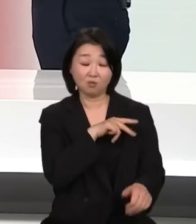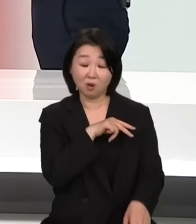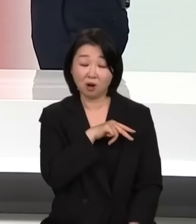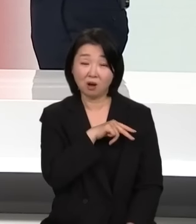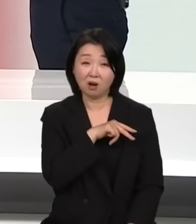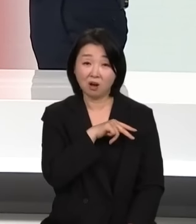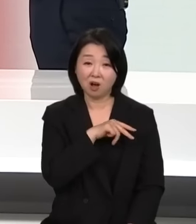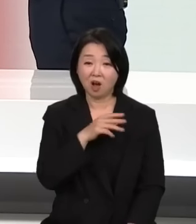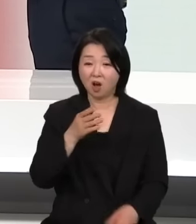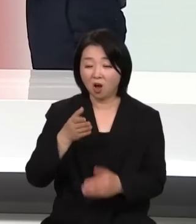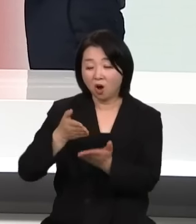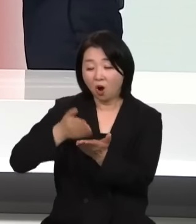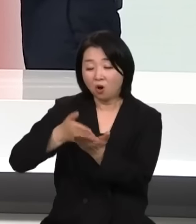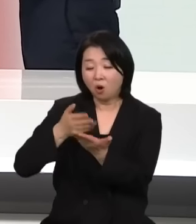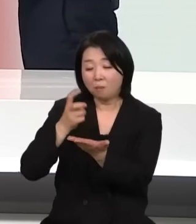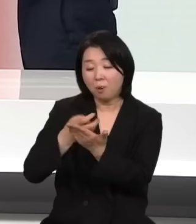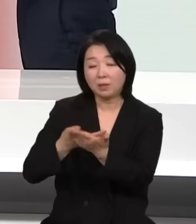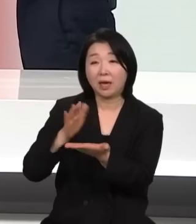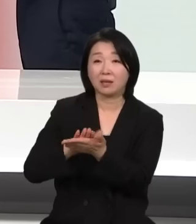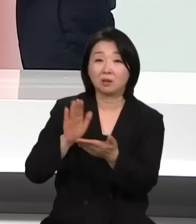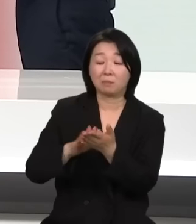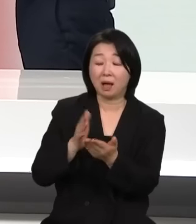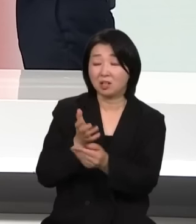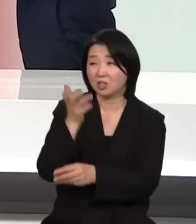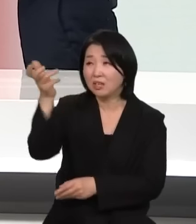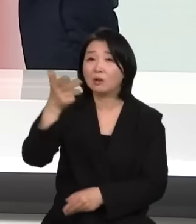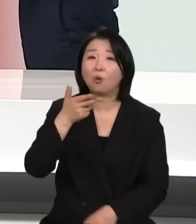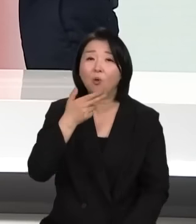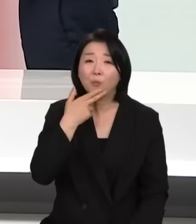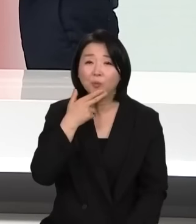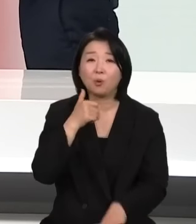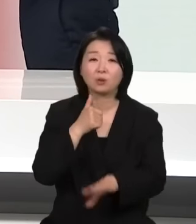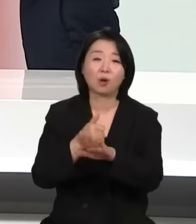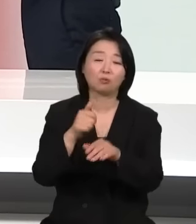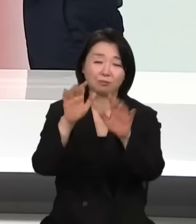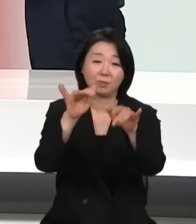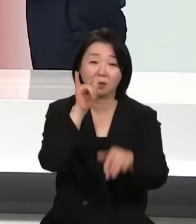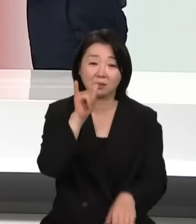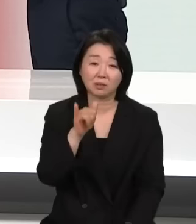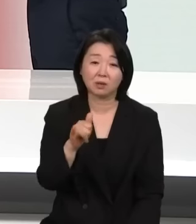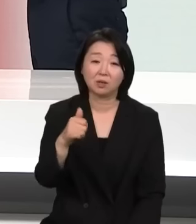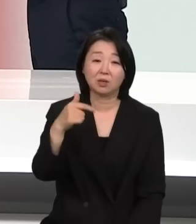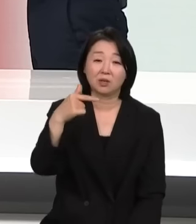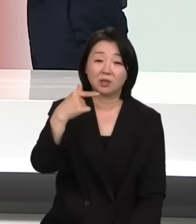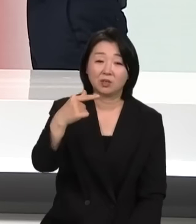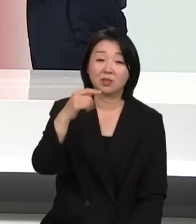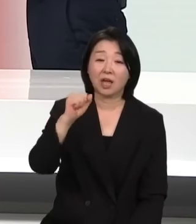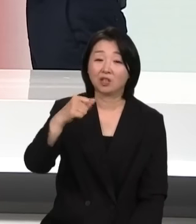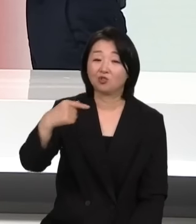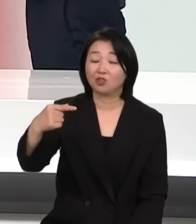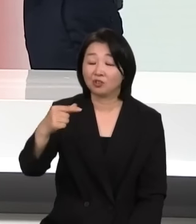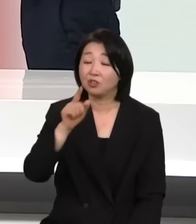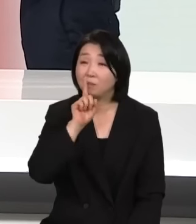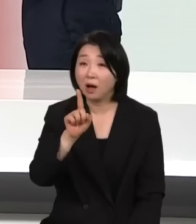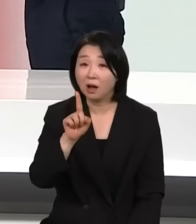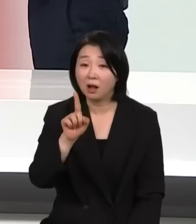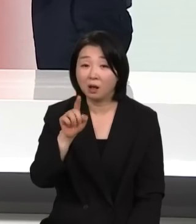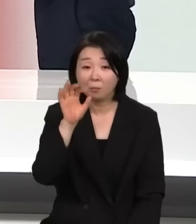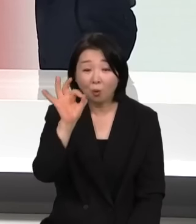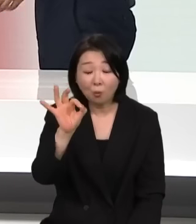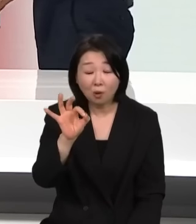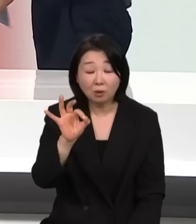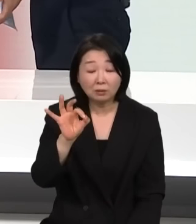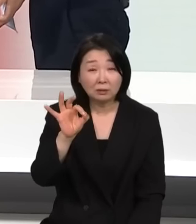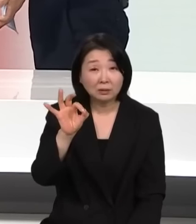언론법 개정안을 직권 상정해 주지 않는다고 해서 이렇게 쓴 적이 있습니다 GS 지지라고 표현을 했는데 쓱 보면 무슨